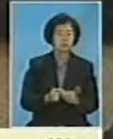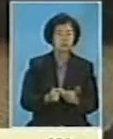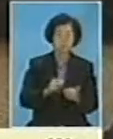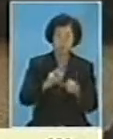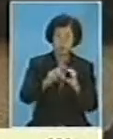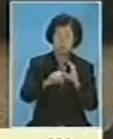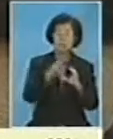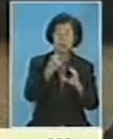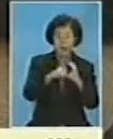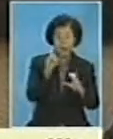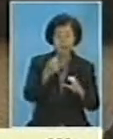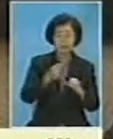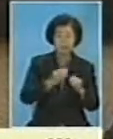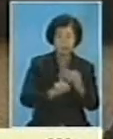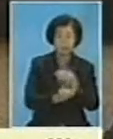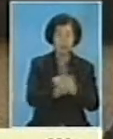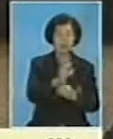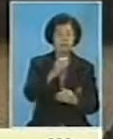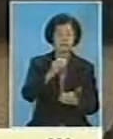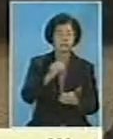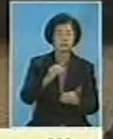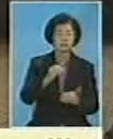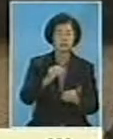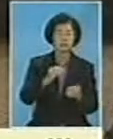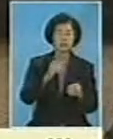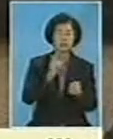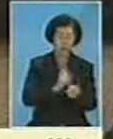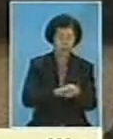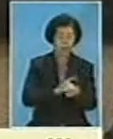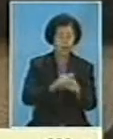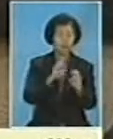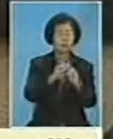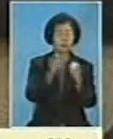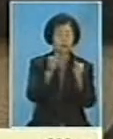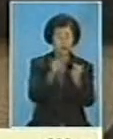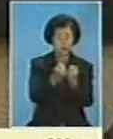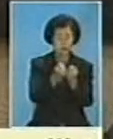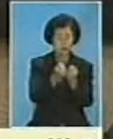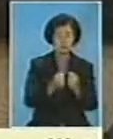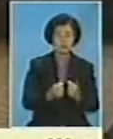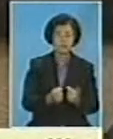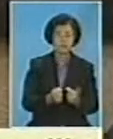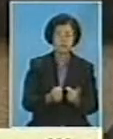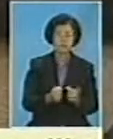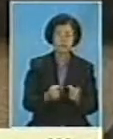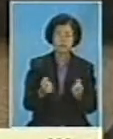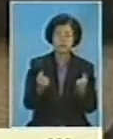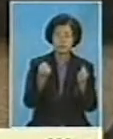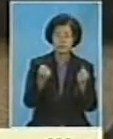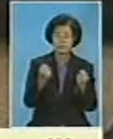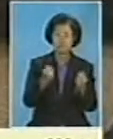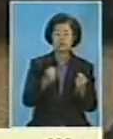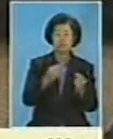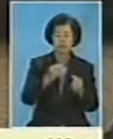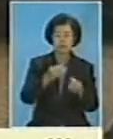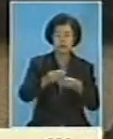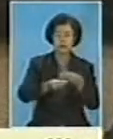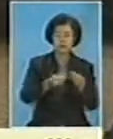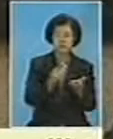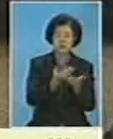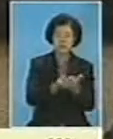ตลาดโอกาสจังหวะเวลาที่เหมาะสมเสถียรภาพราคาข้าวภายในประเท